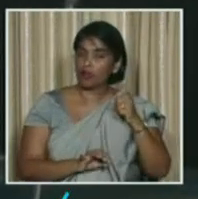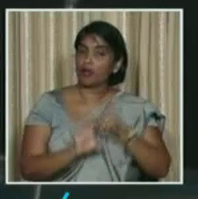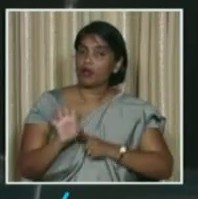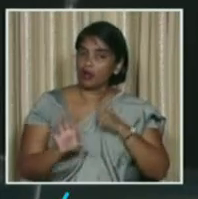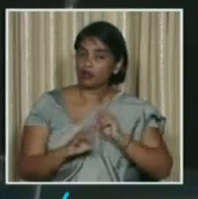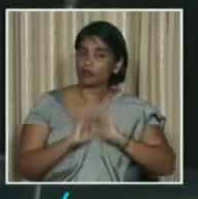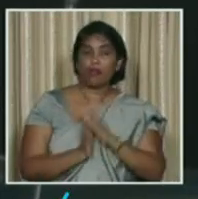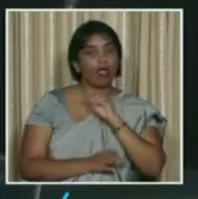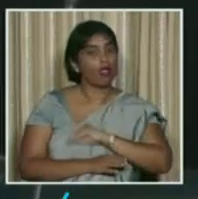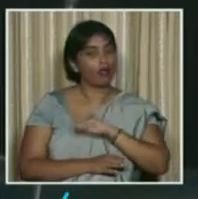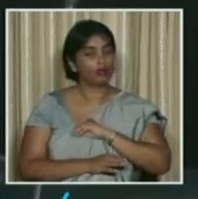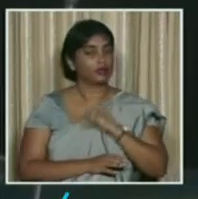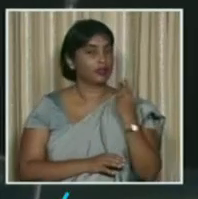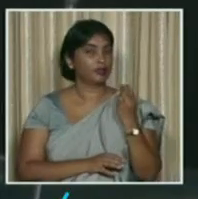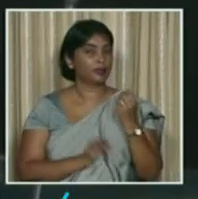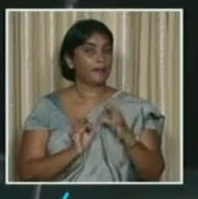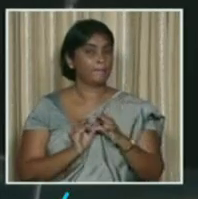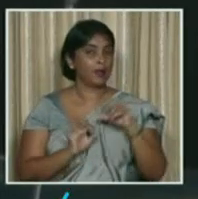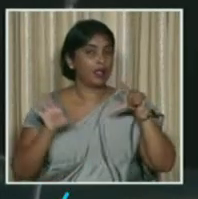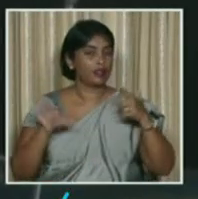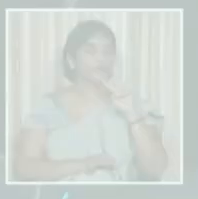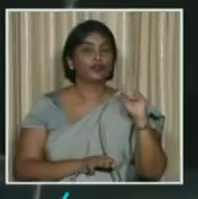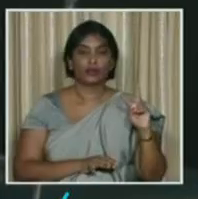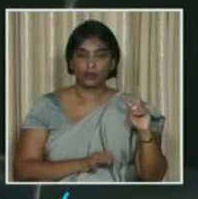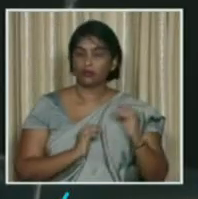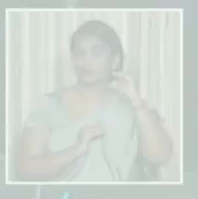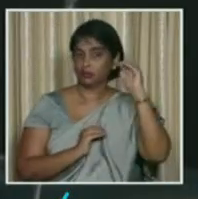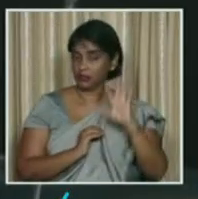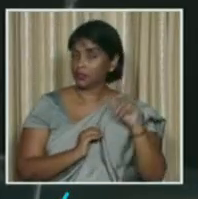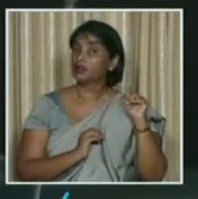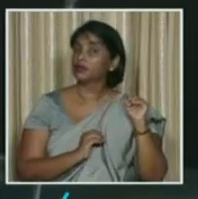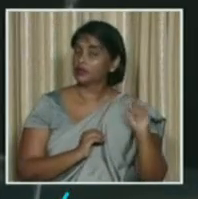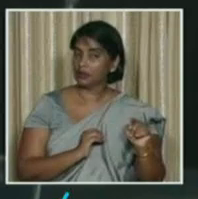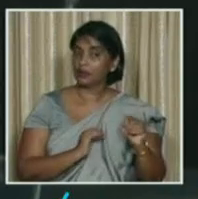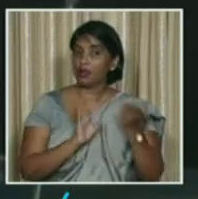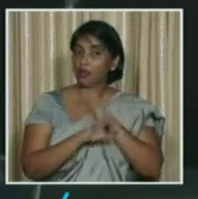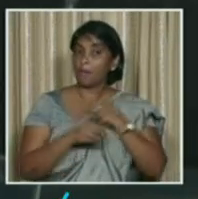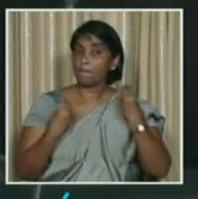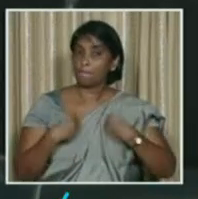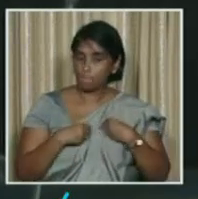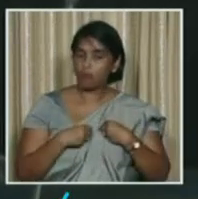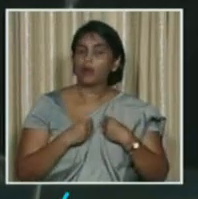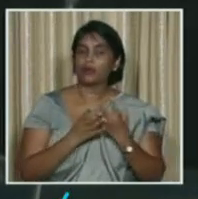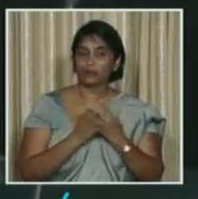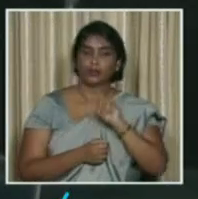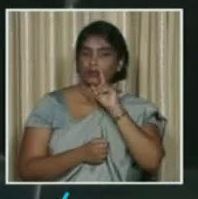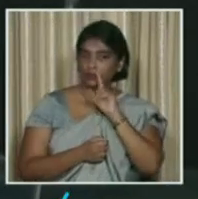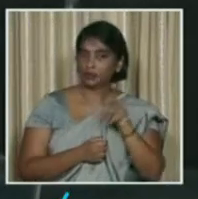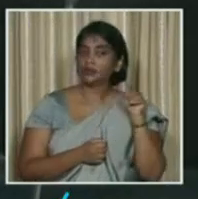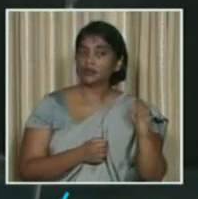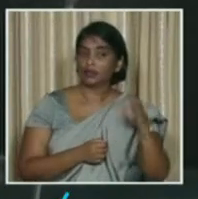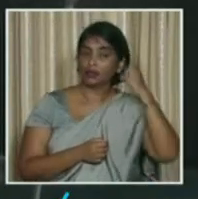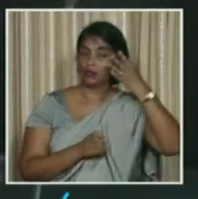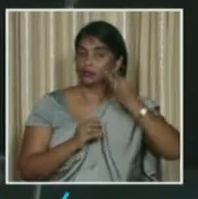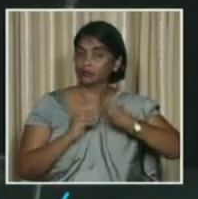වාර්ෂික සමස්ත ආදායම රුපියල් බිලියන 722ක් දක්වා ඉහළ යන අතර එමගින් ඉහත අලාභය පියවා ගැනීමට හැකිවනු ඇත. මේ